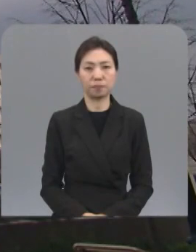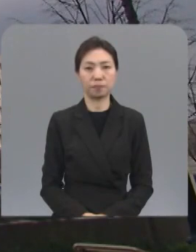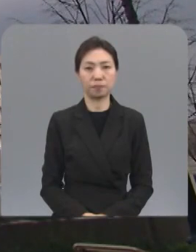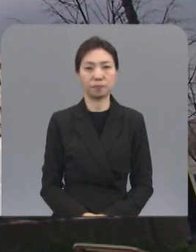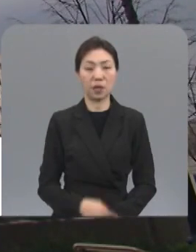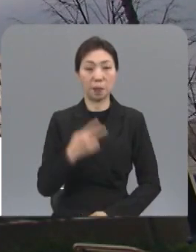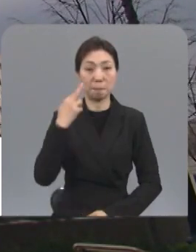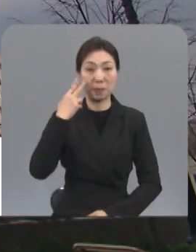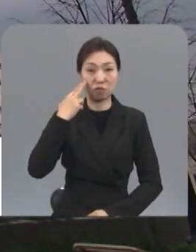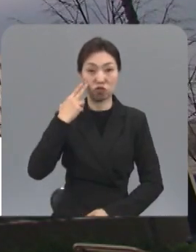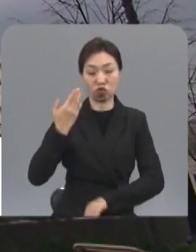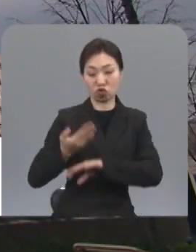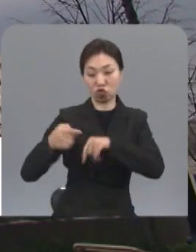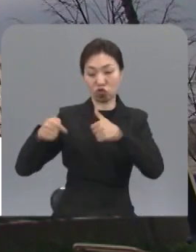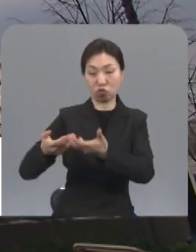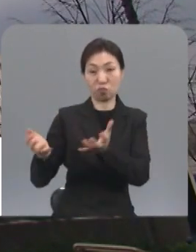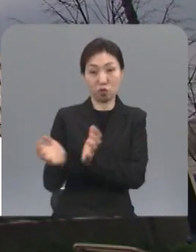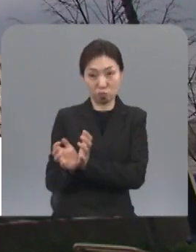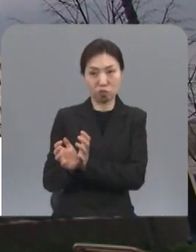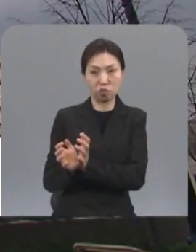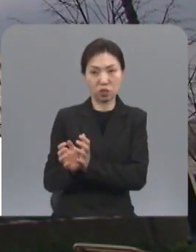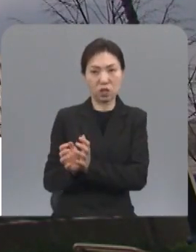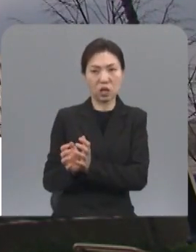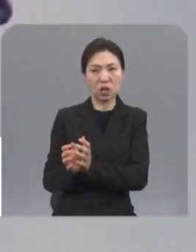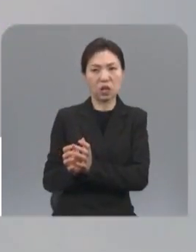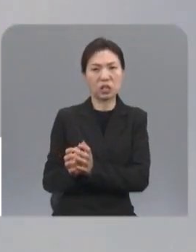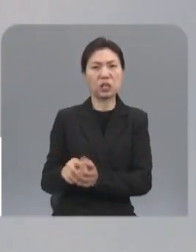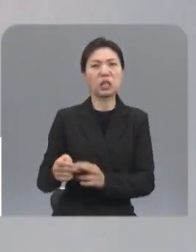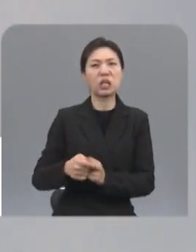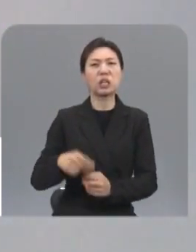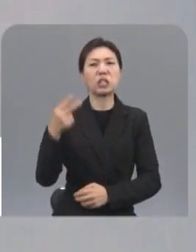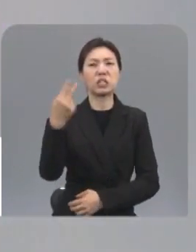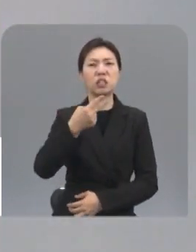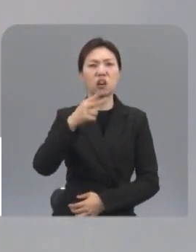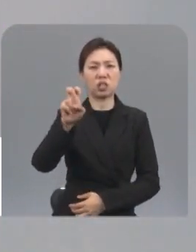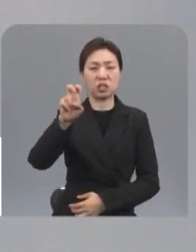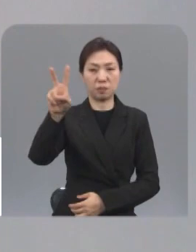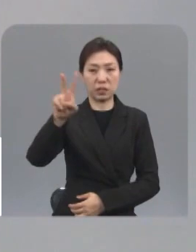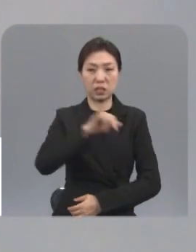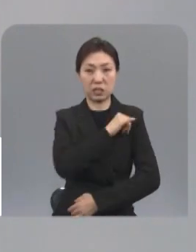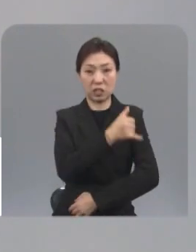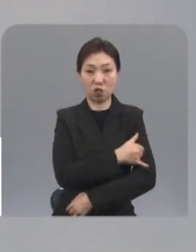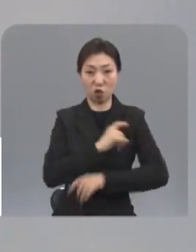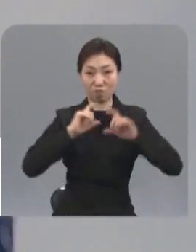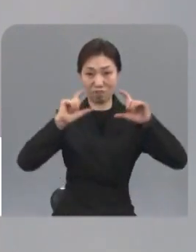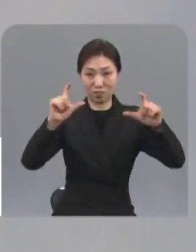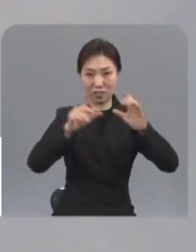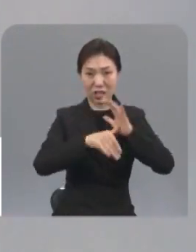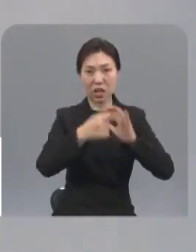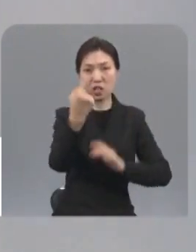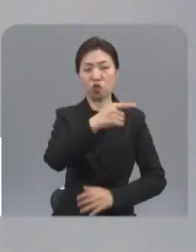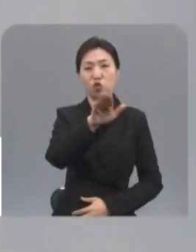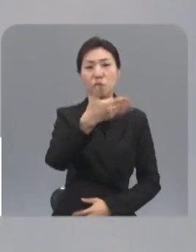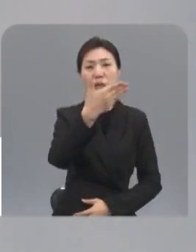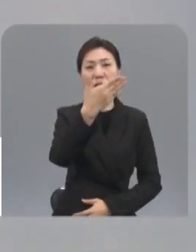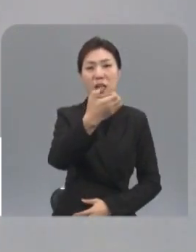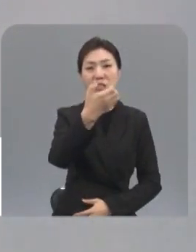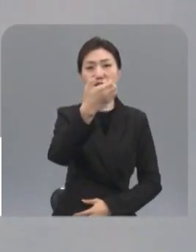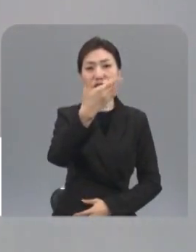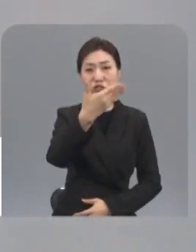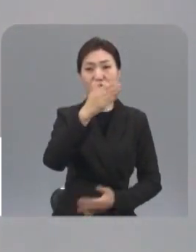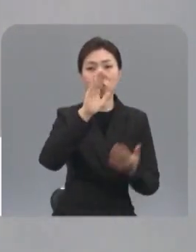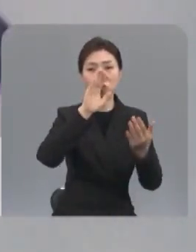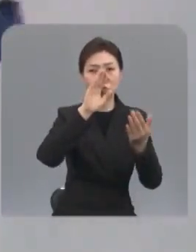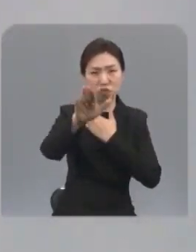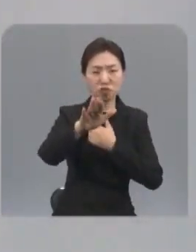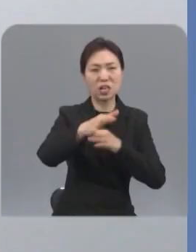미 국무부가 2022년 인권보고서에 서문해서 북한은 1949년 이후 김씨 일가가 이끄는 권위주의